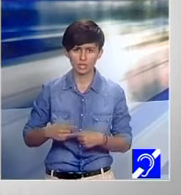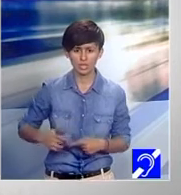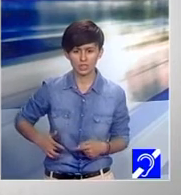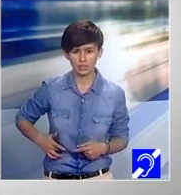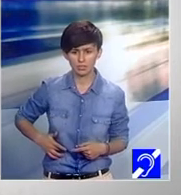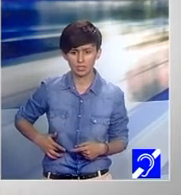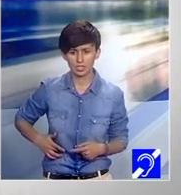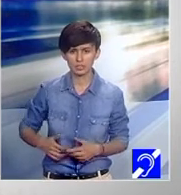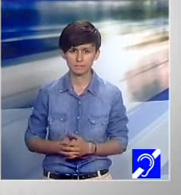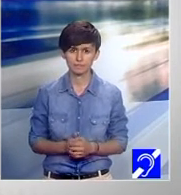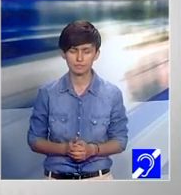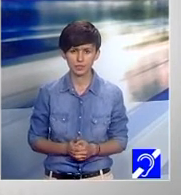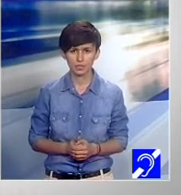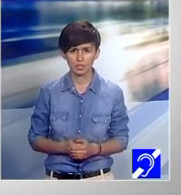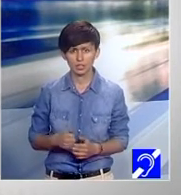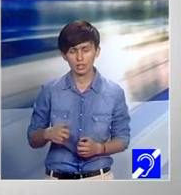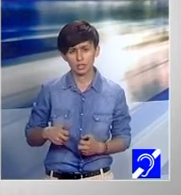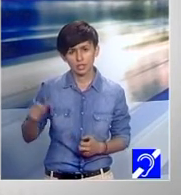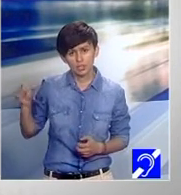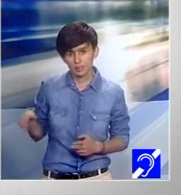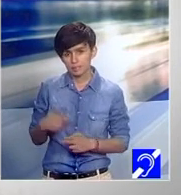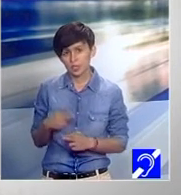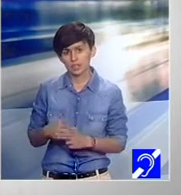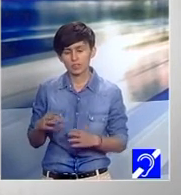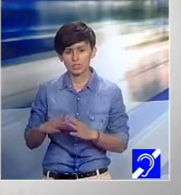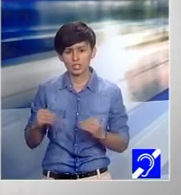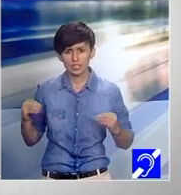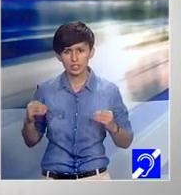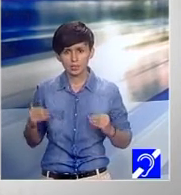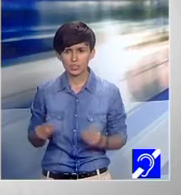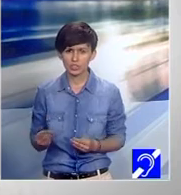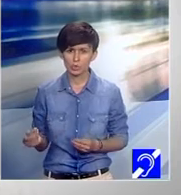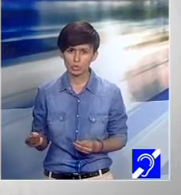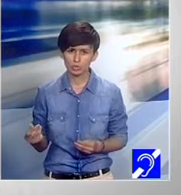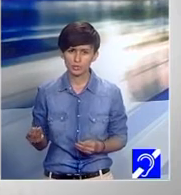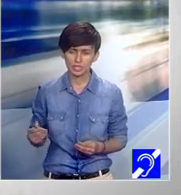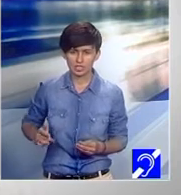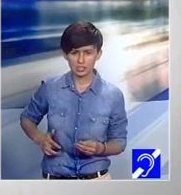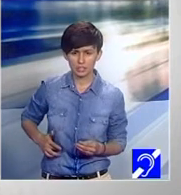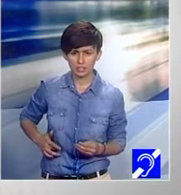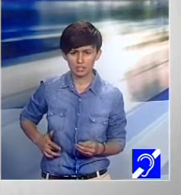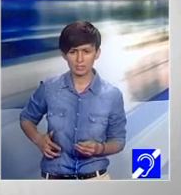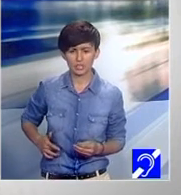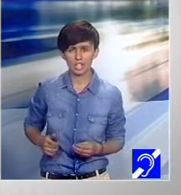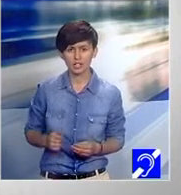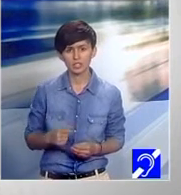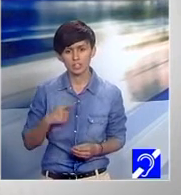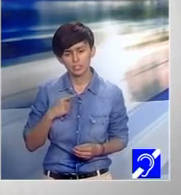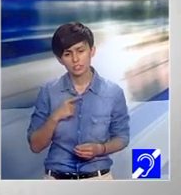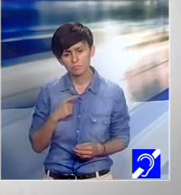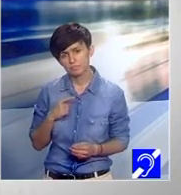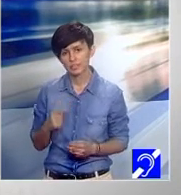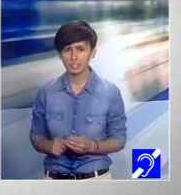Bolnavilor PKU le lipsește activitatea unei enzime de la nivelul ficatului numită fenilalanin hidroxilaza sau este